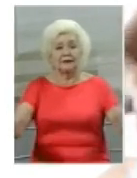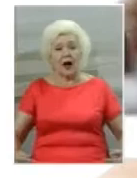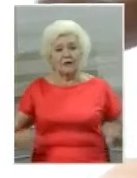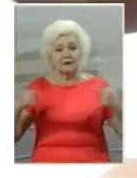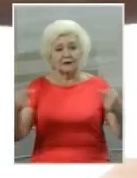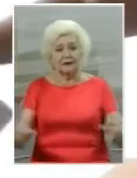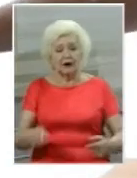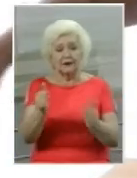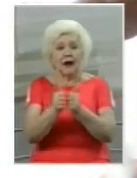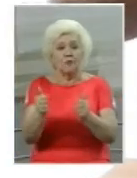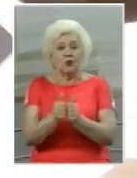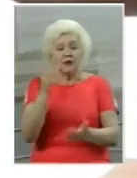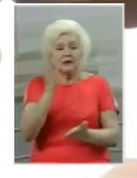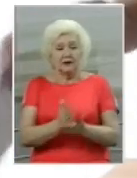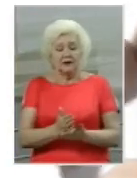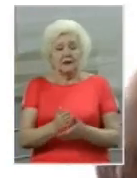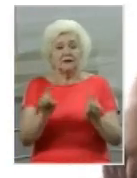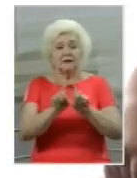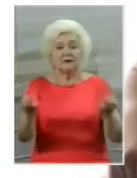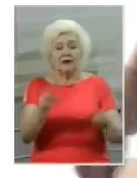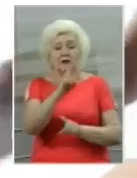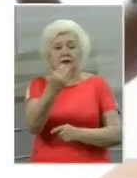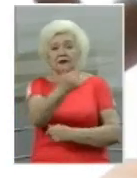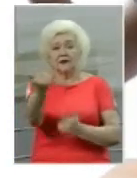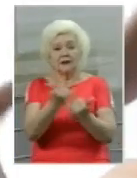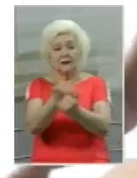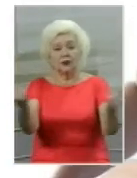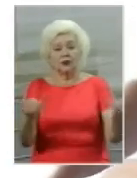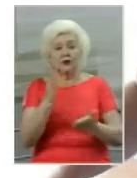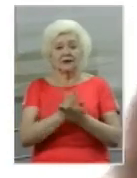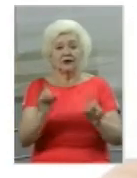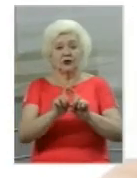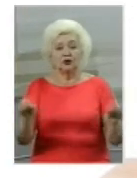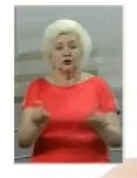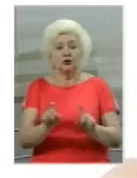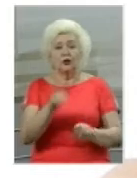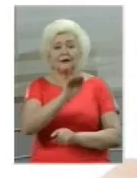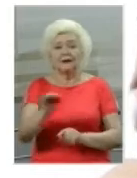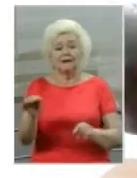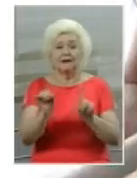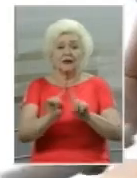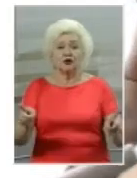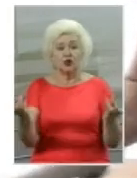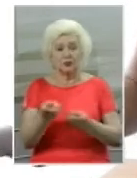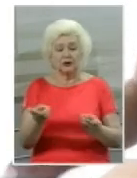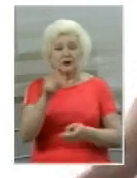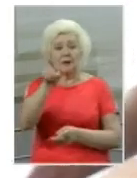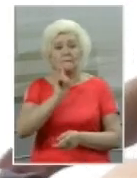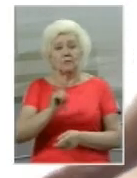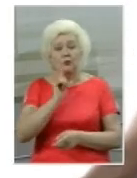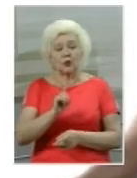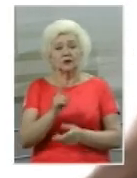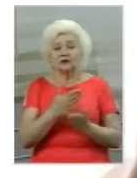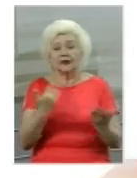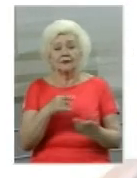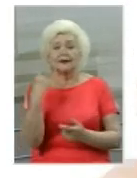там поряд є заклади, які їх обслуговують, є школа для дітей з особливими потребами, проте поки що